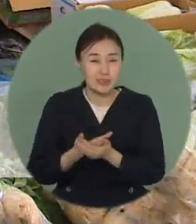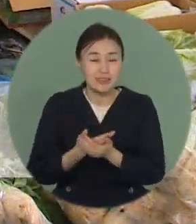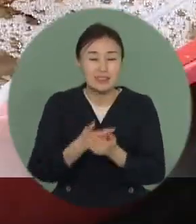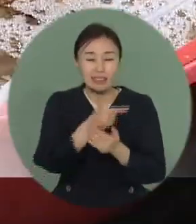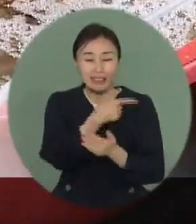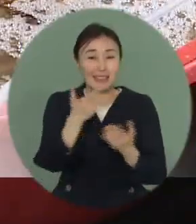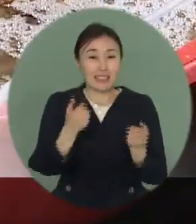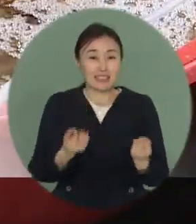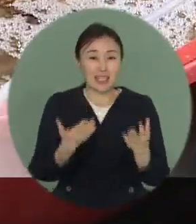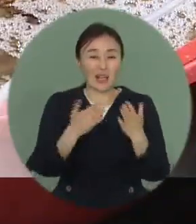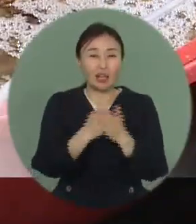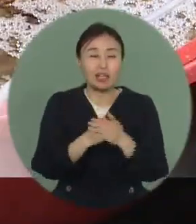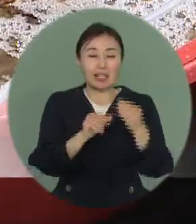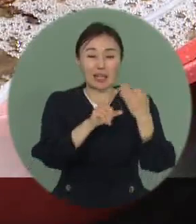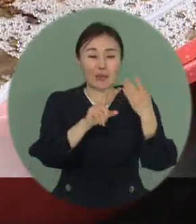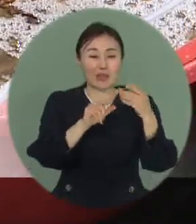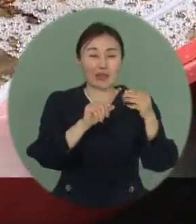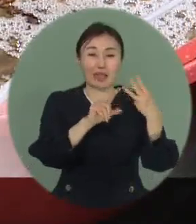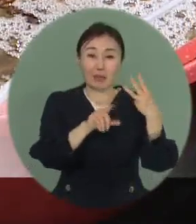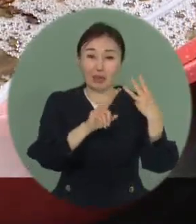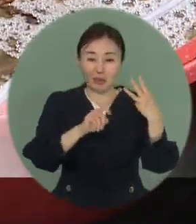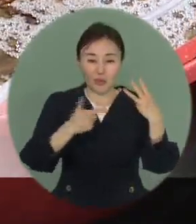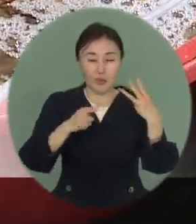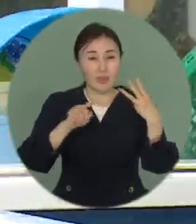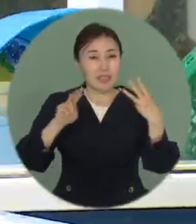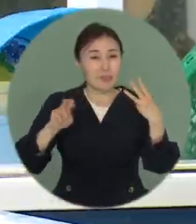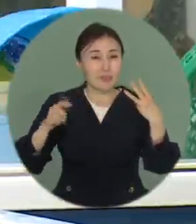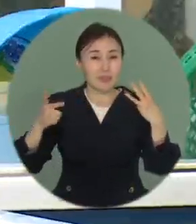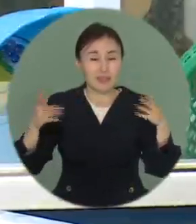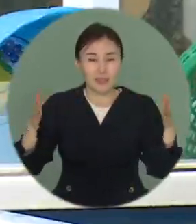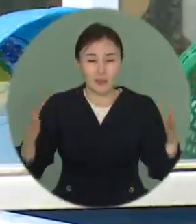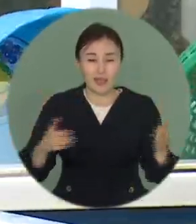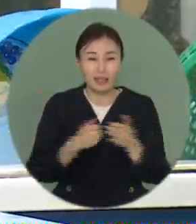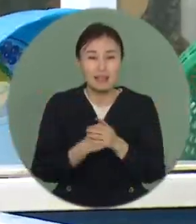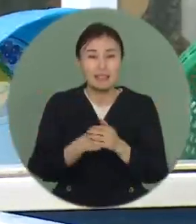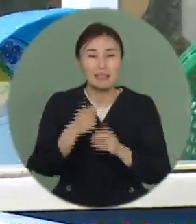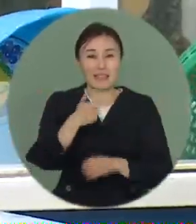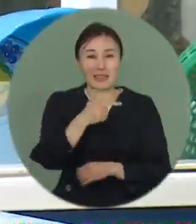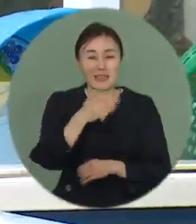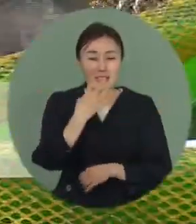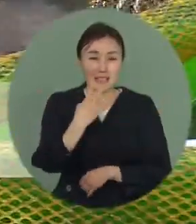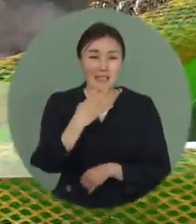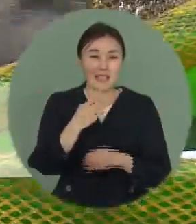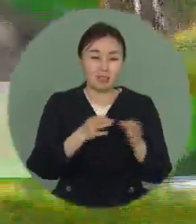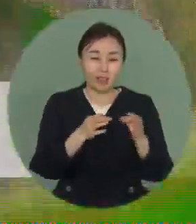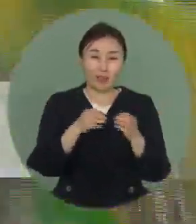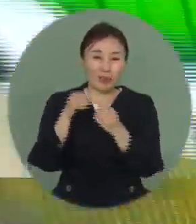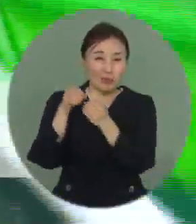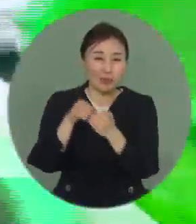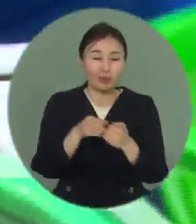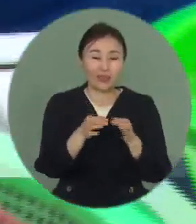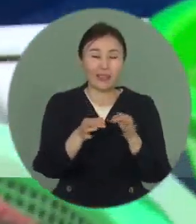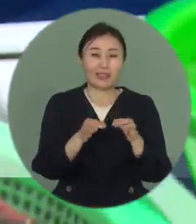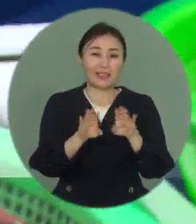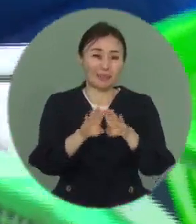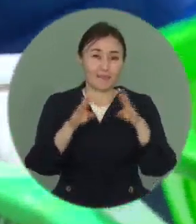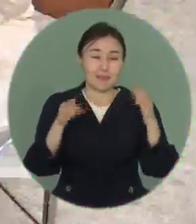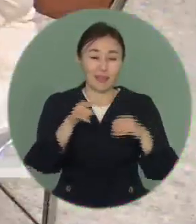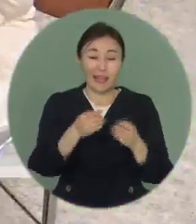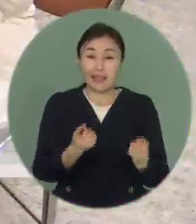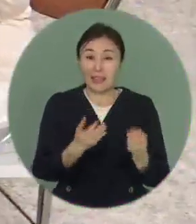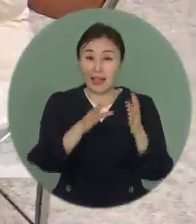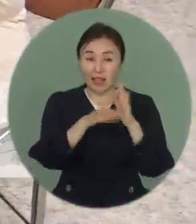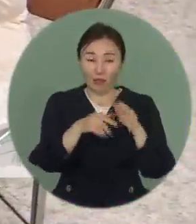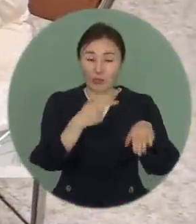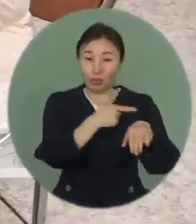행사가 오는 16일부터 22일까지 광주지역 개전 시장에서 열립니다 이번 행사는